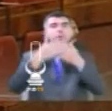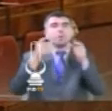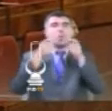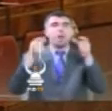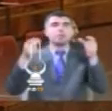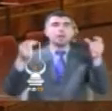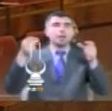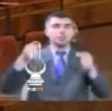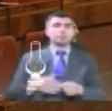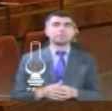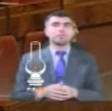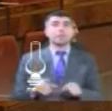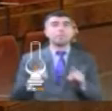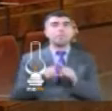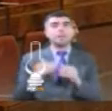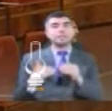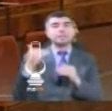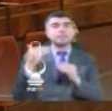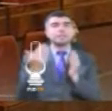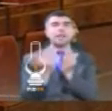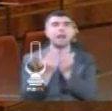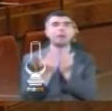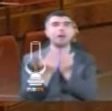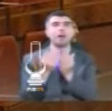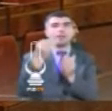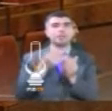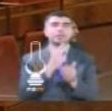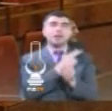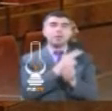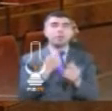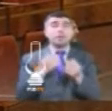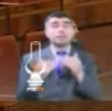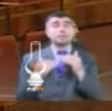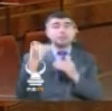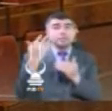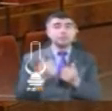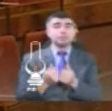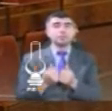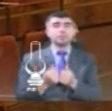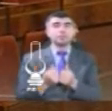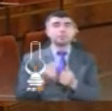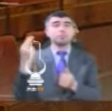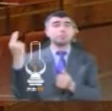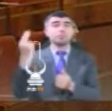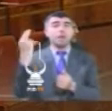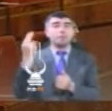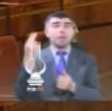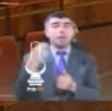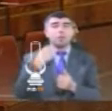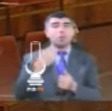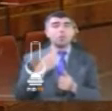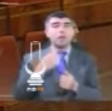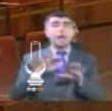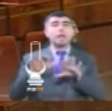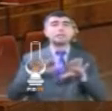الطاقة الاستيعابية. أضيف إلى ذلك أنه أحدثت مؤسسات جامعية، أذكر منها مؤسسة يعني مركب جامعي اليوم في أيت ملول والذي